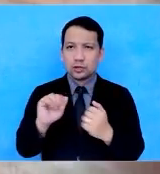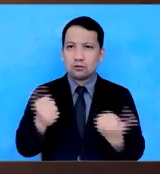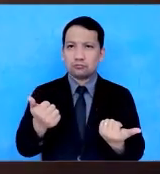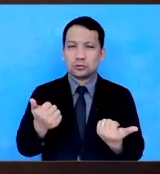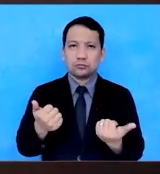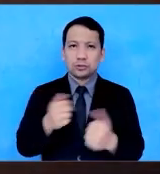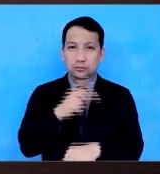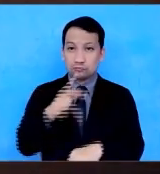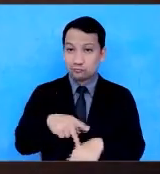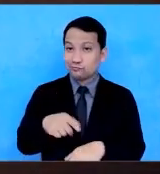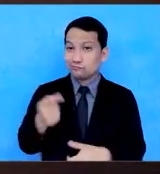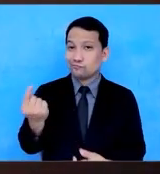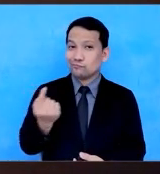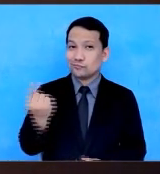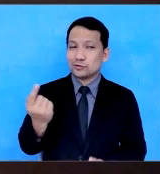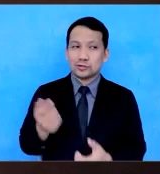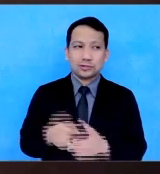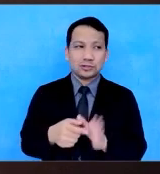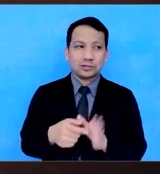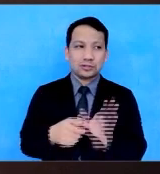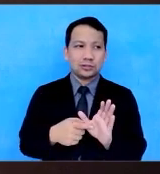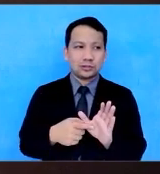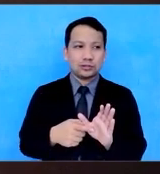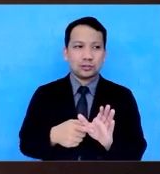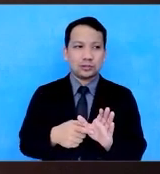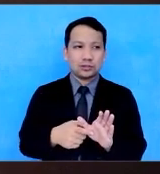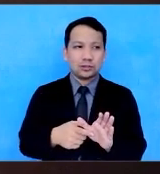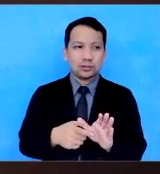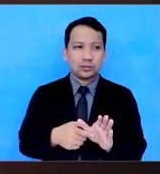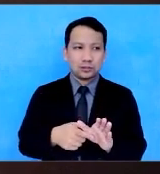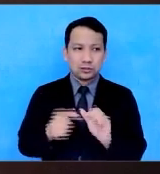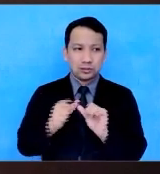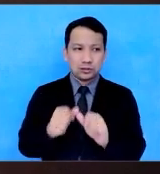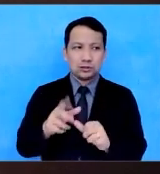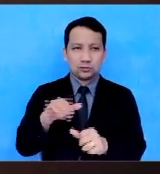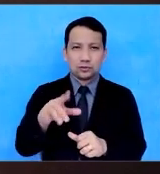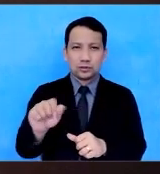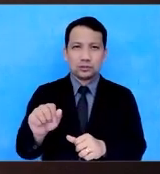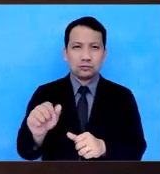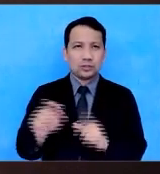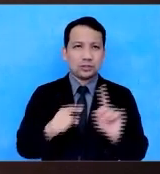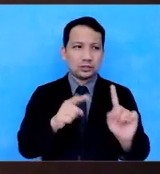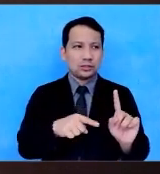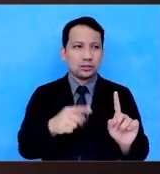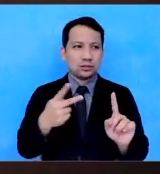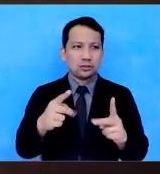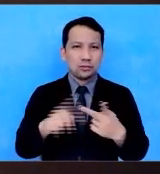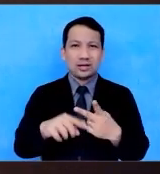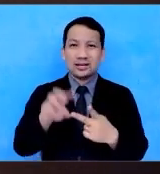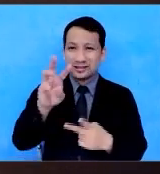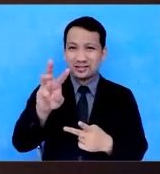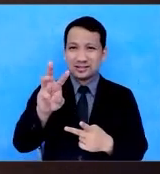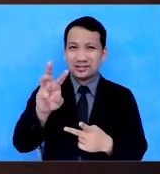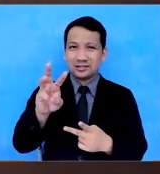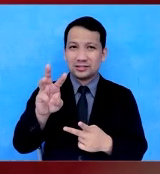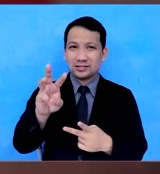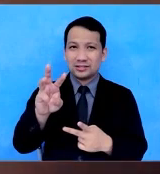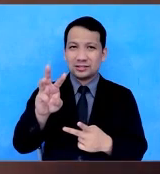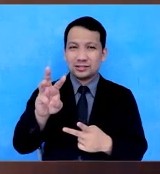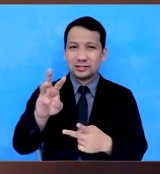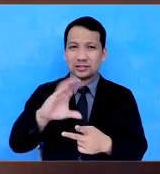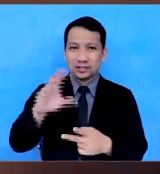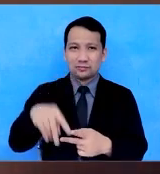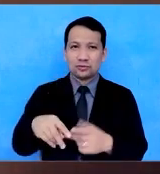nga naman ito. Sa isang raid sa kanyang selda, nakumpiska kay Watanabe, hindi isa kundi anim na iPhone. At nitong